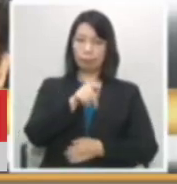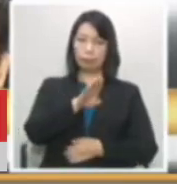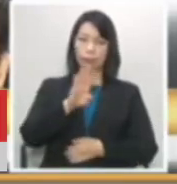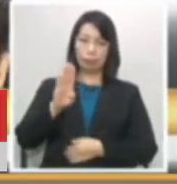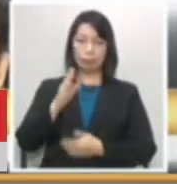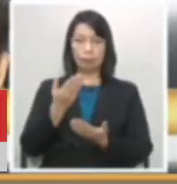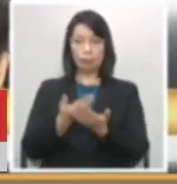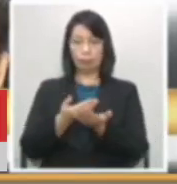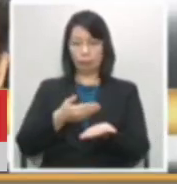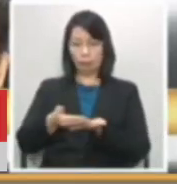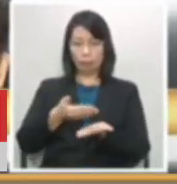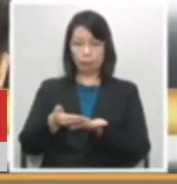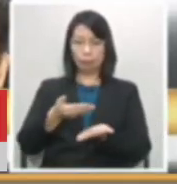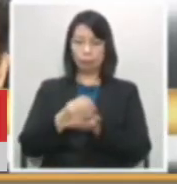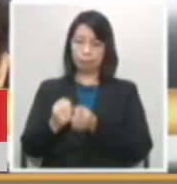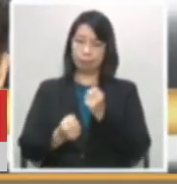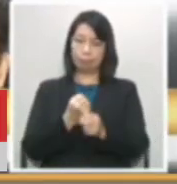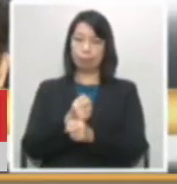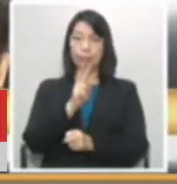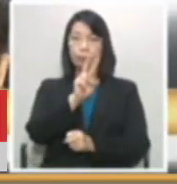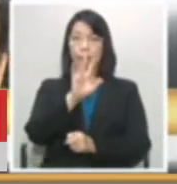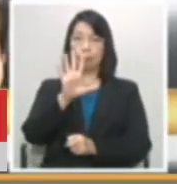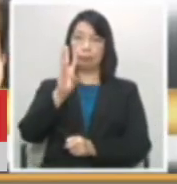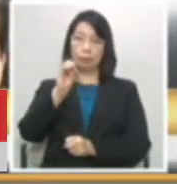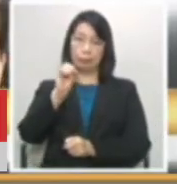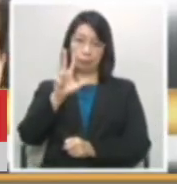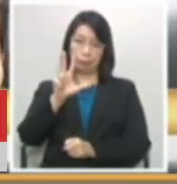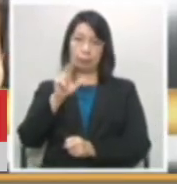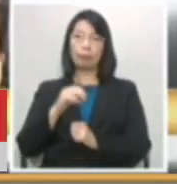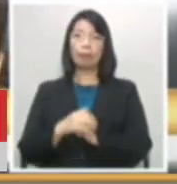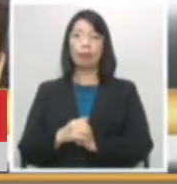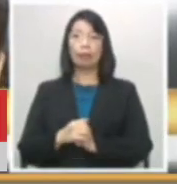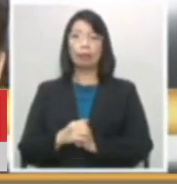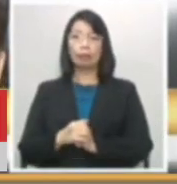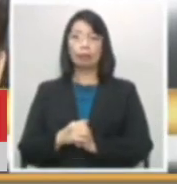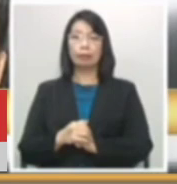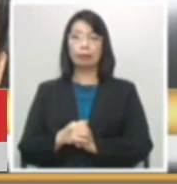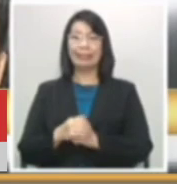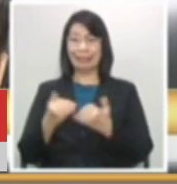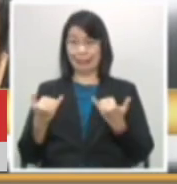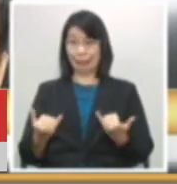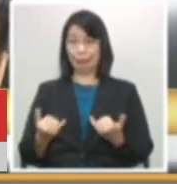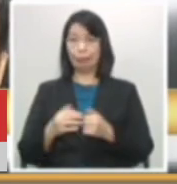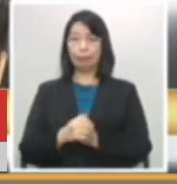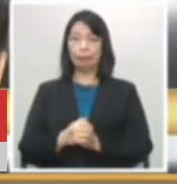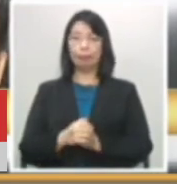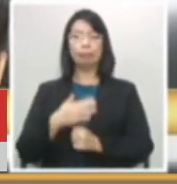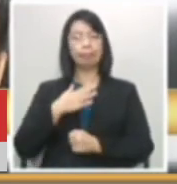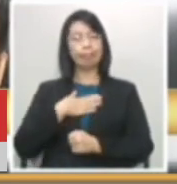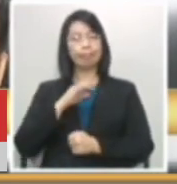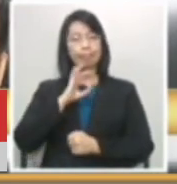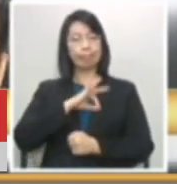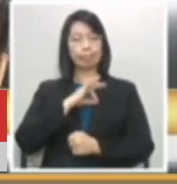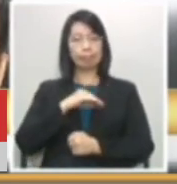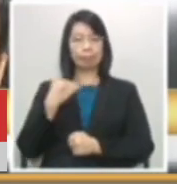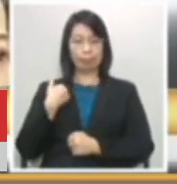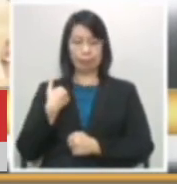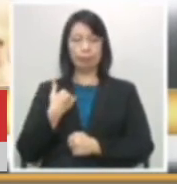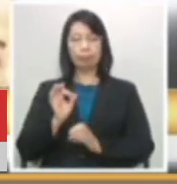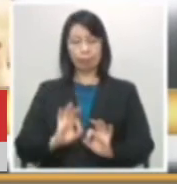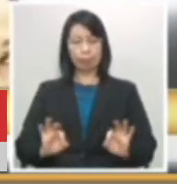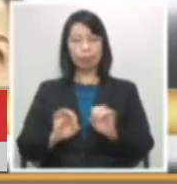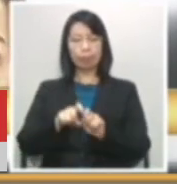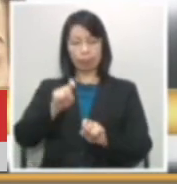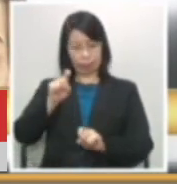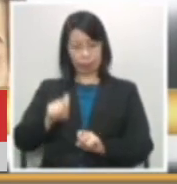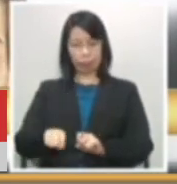รายจ่ายประจำปีพ.ศ. 2563ในฉบับนี้ซึ่งดิฉันถือว่ามีความจำเป็น